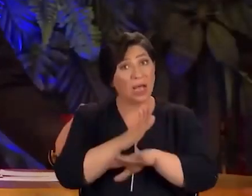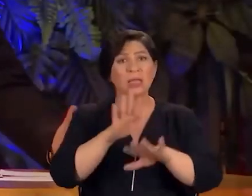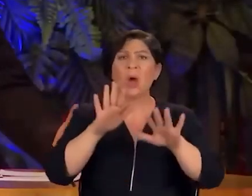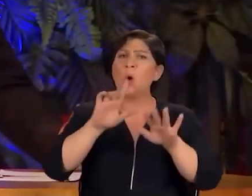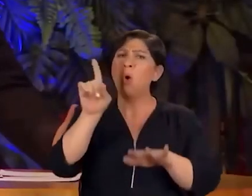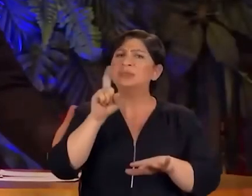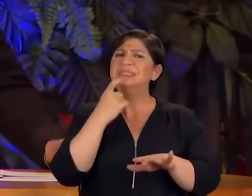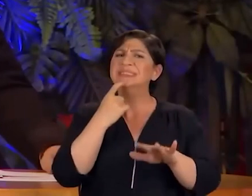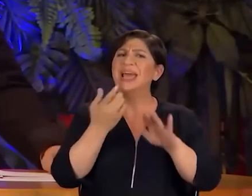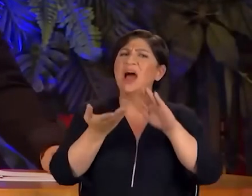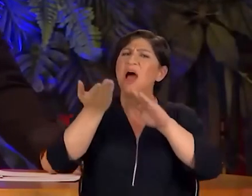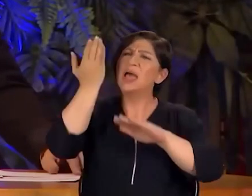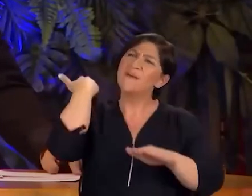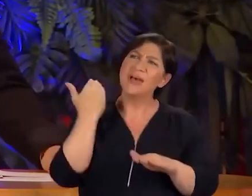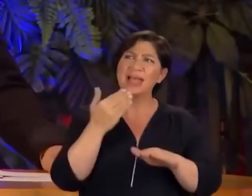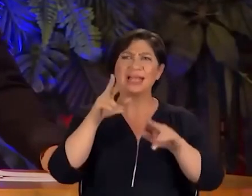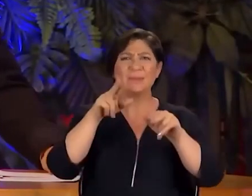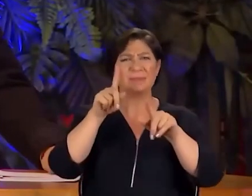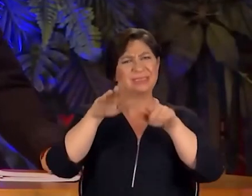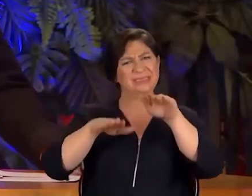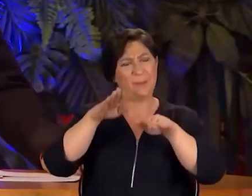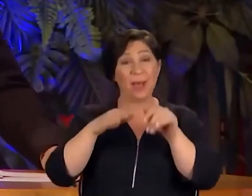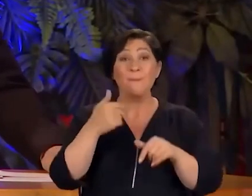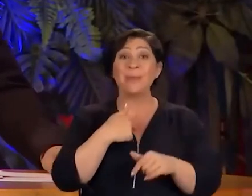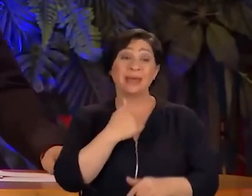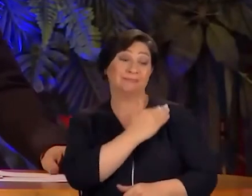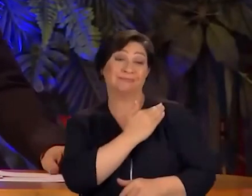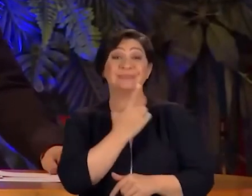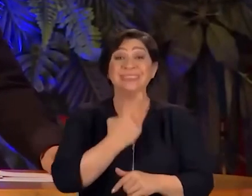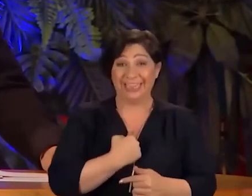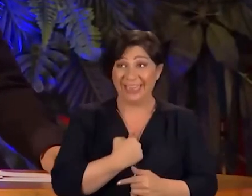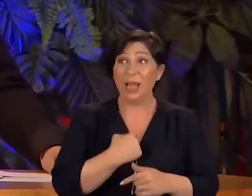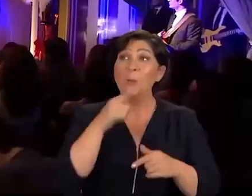belki 15 seneyi aşkın bir zaman oluyor. Bana demişti ki,